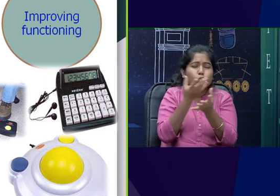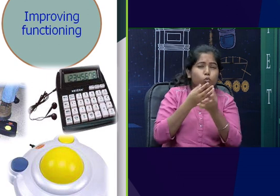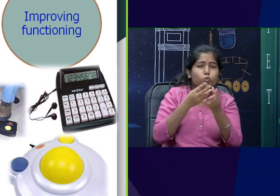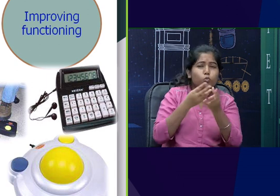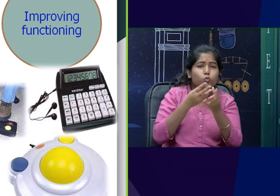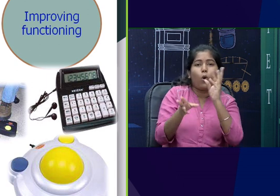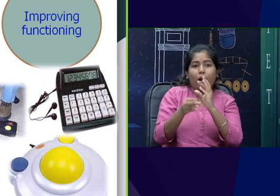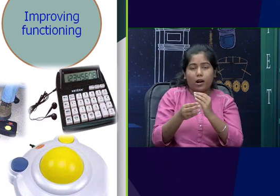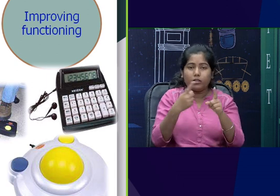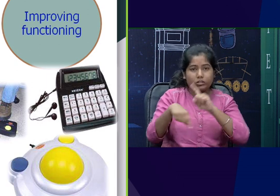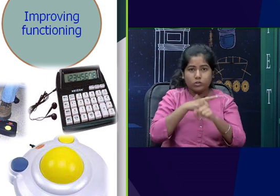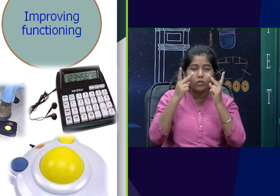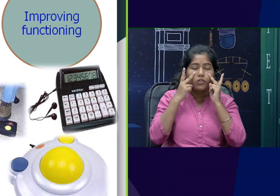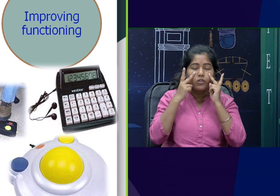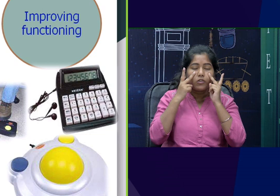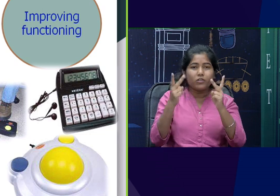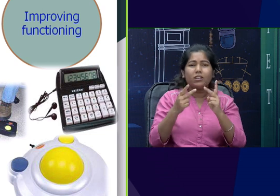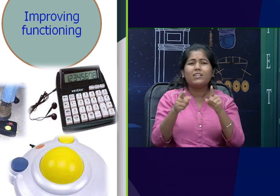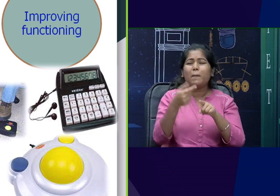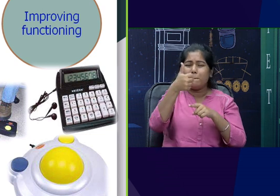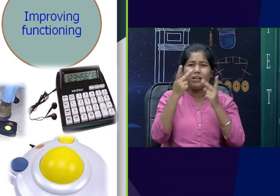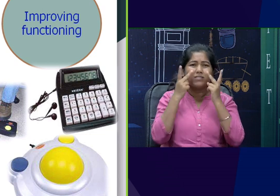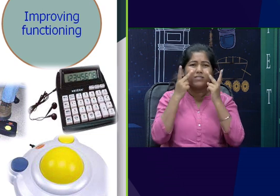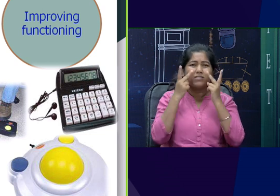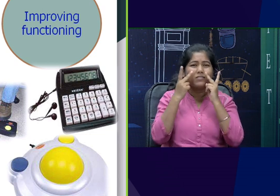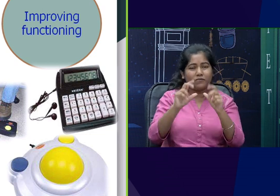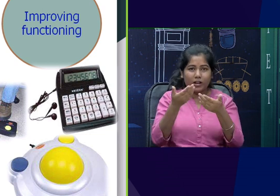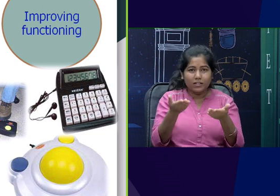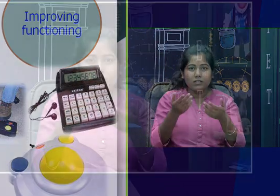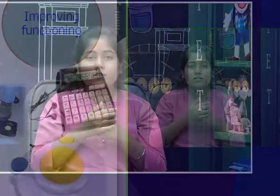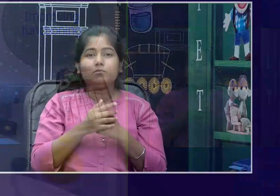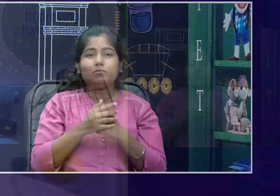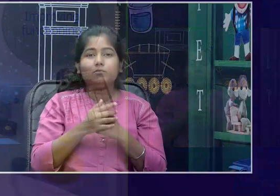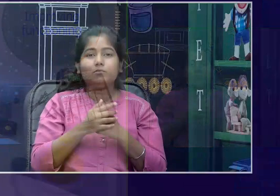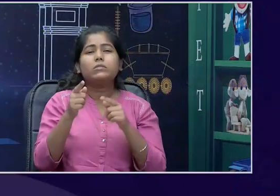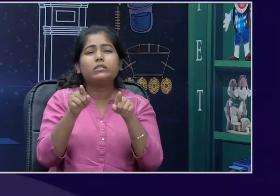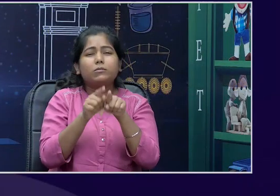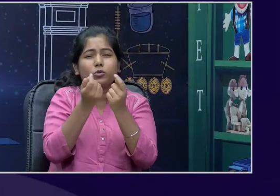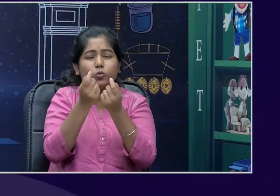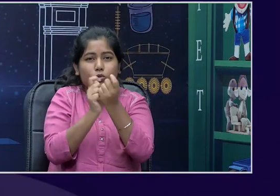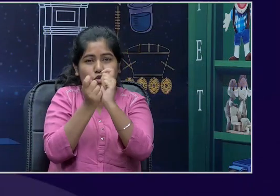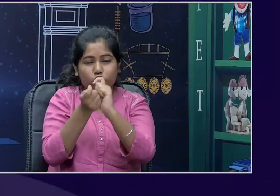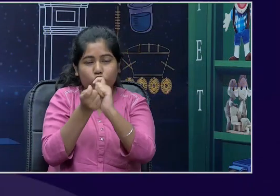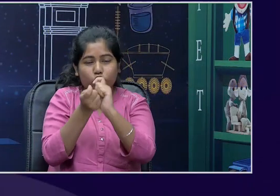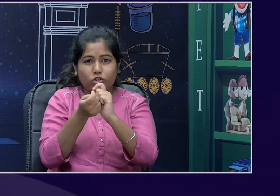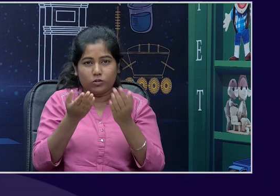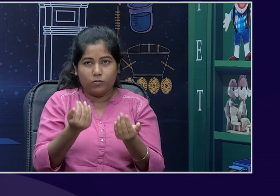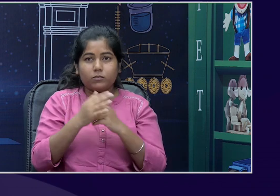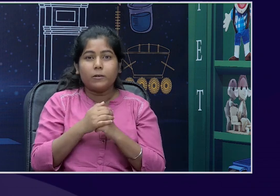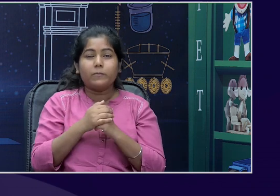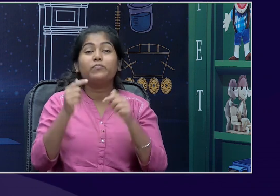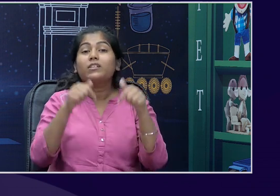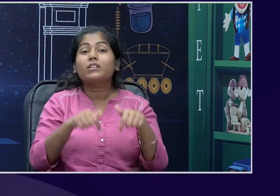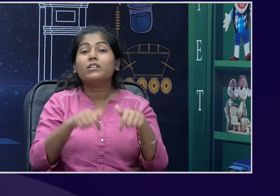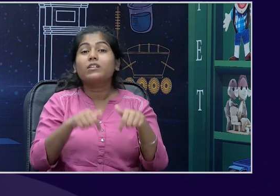भी देख रहे होंगे हमारे पास क्या ये सिंपल पेन है, इसे सिंपल एडेप्टेशन किया हुआ है, तो ये इसके माध्यम से हमने इसमें बाहर से